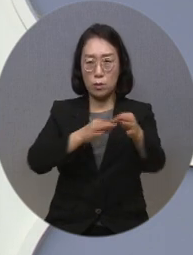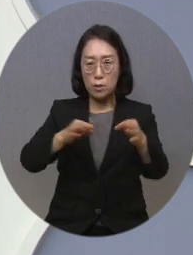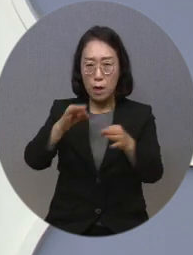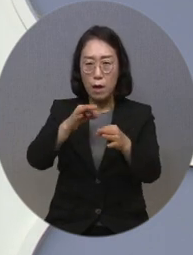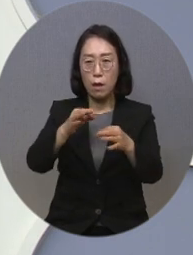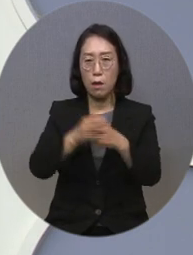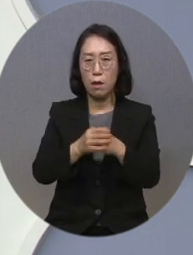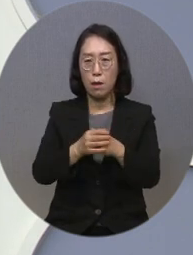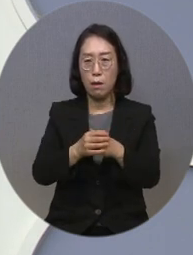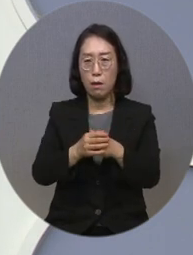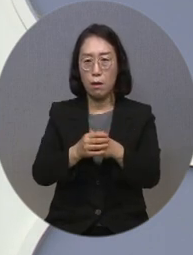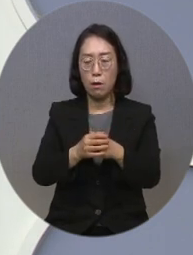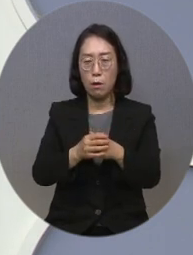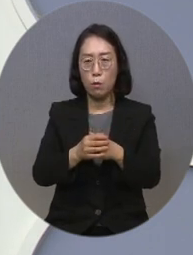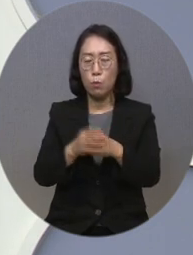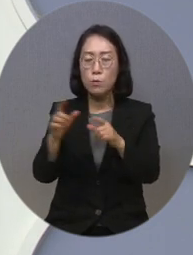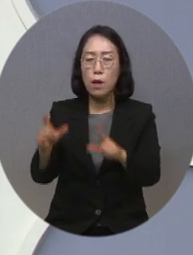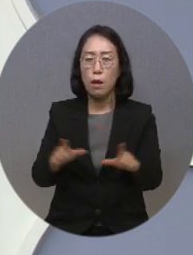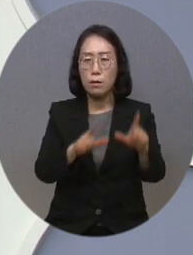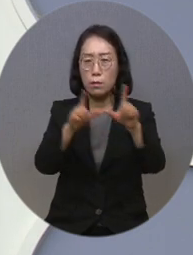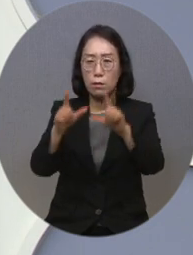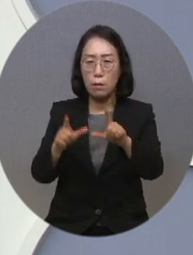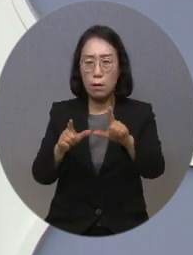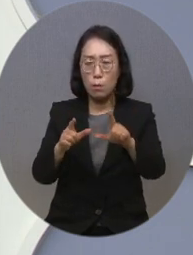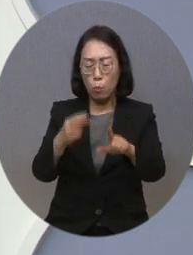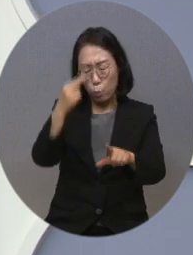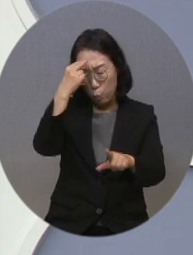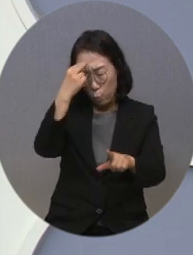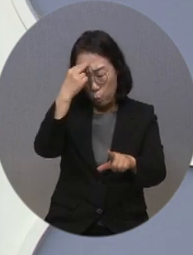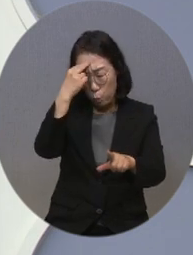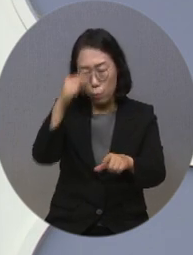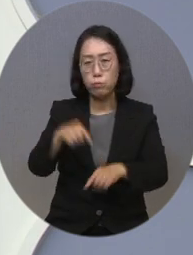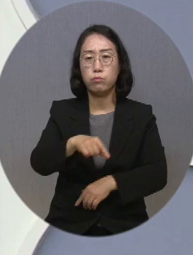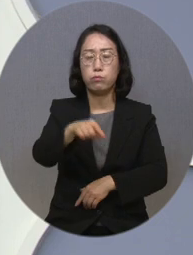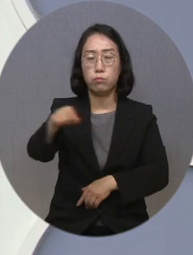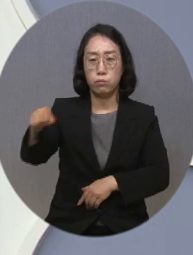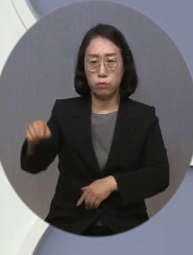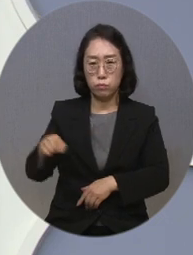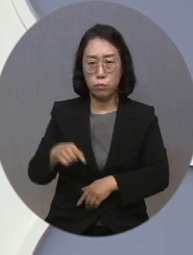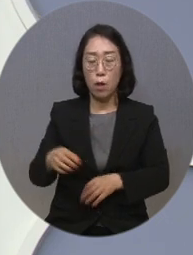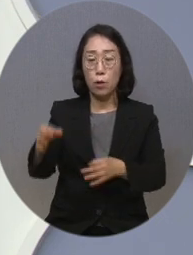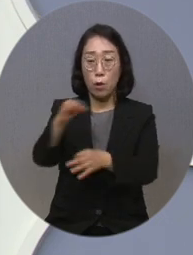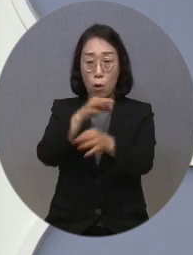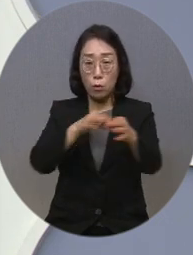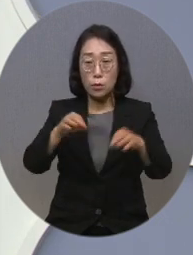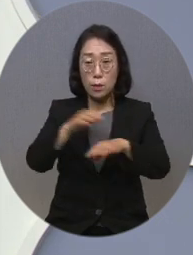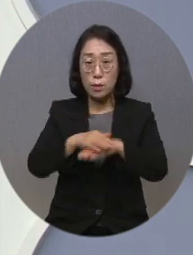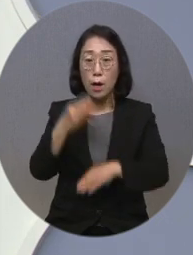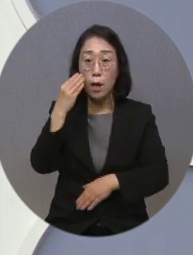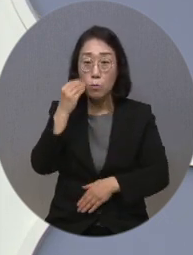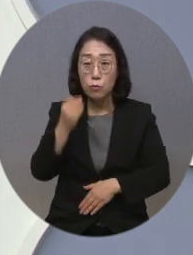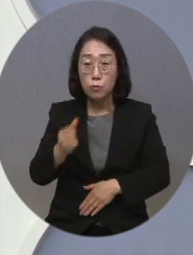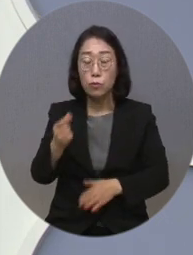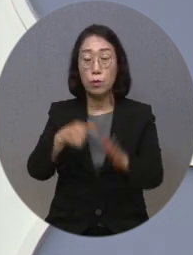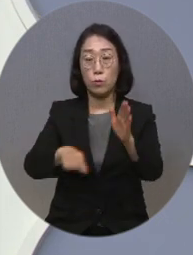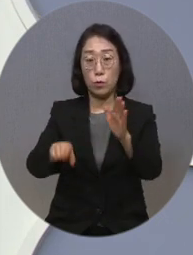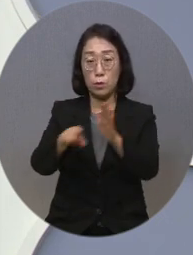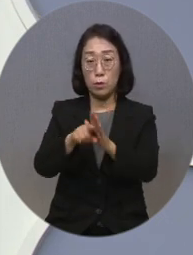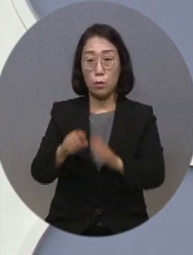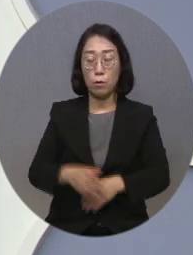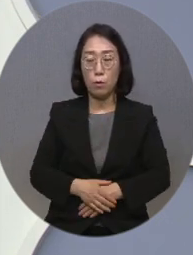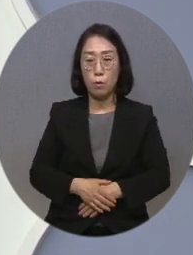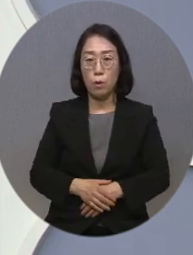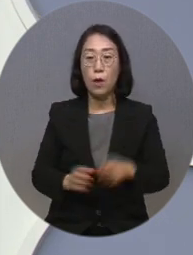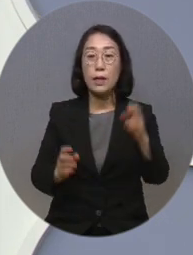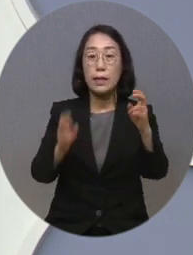민생이 너무 피폐화됐다는 것입니다. 그래서 이 경제를 좀 활성화하기 위해서 저는 우리